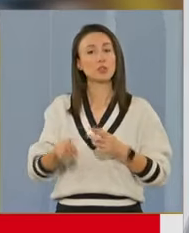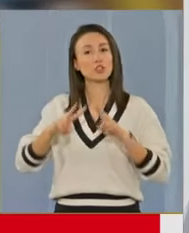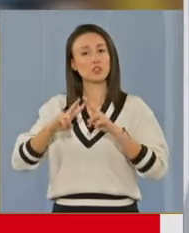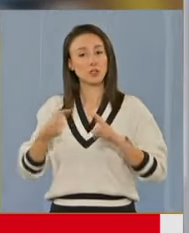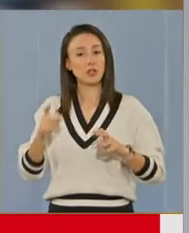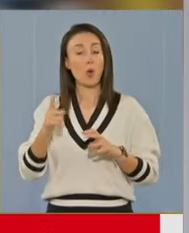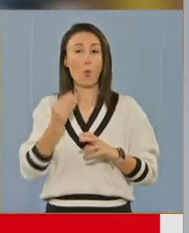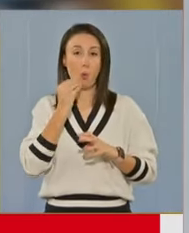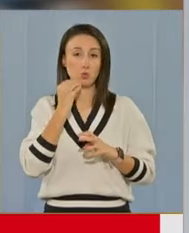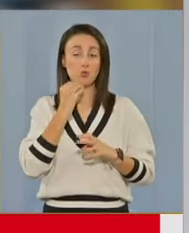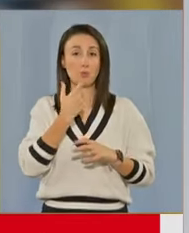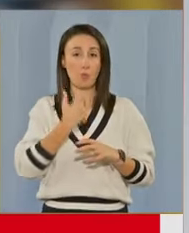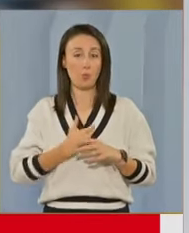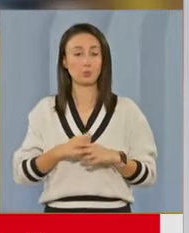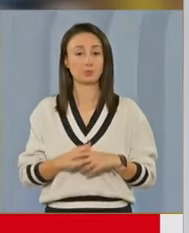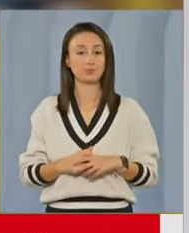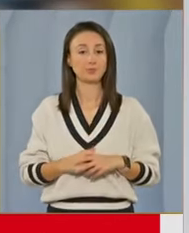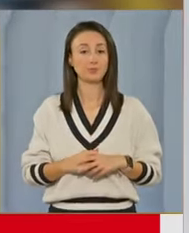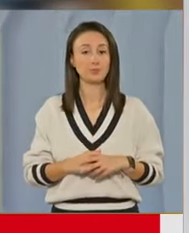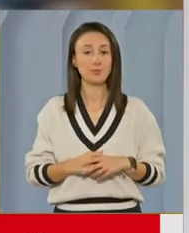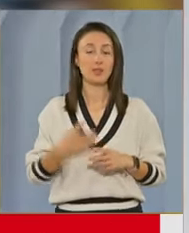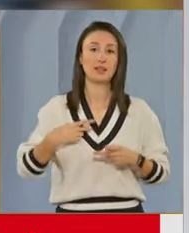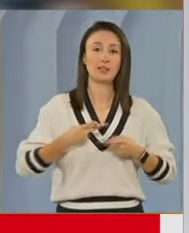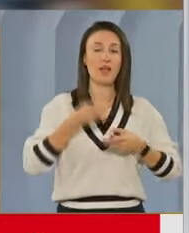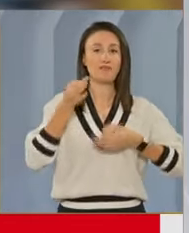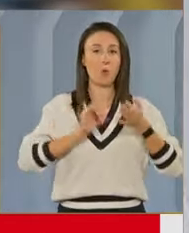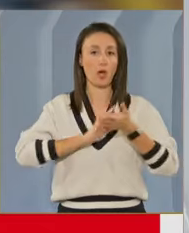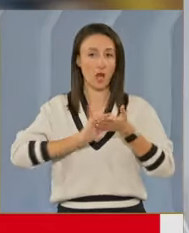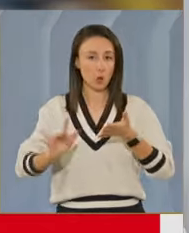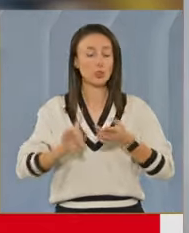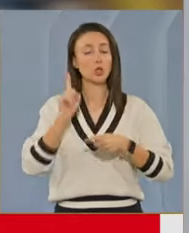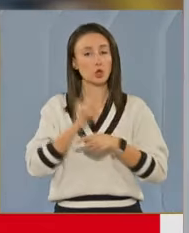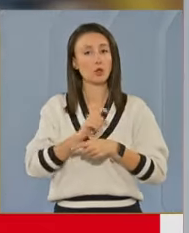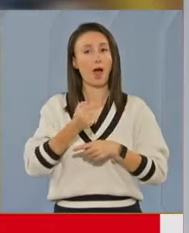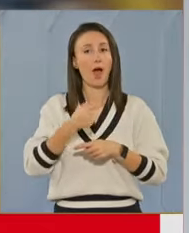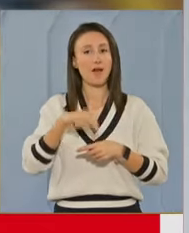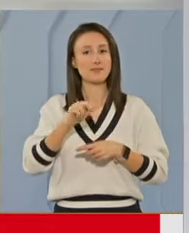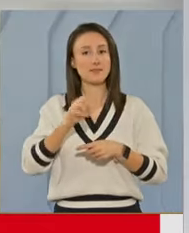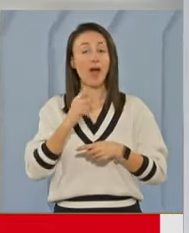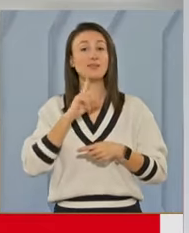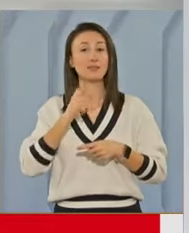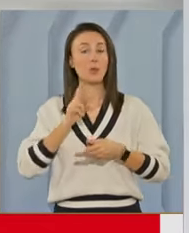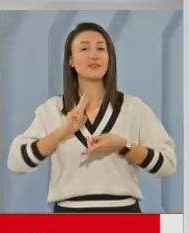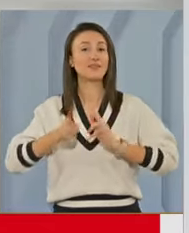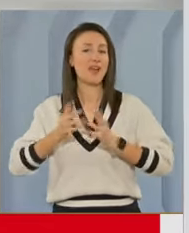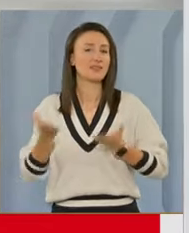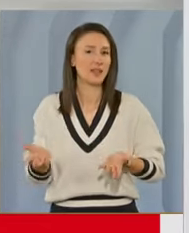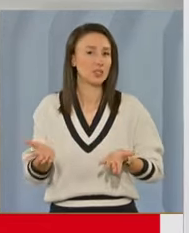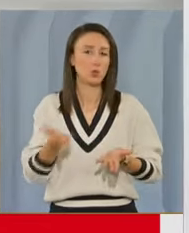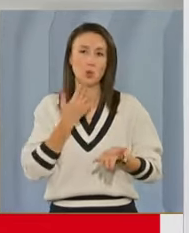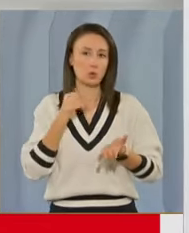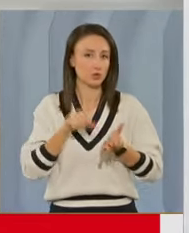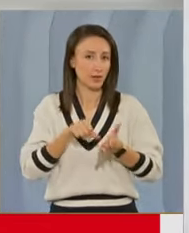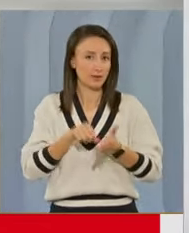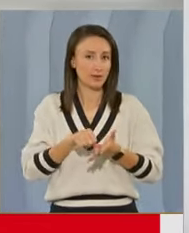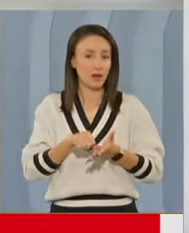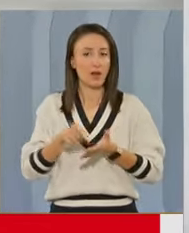droguri pentru consum propriu prezumă se că este consumator îl trimitea la o evaluare gratuită și și tot agenția Așa scrie în lege ar fi trebuit să l și trateze bine nu au centre Dar